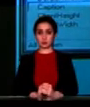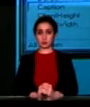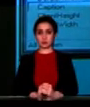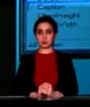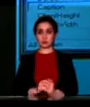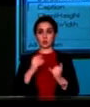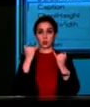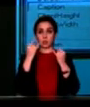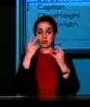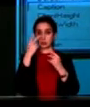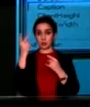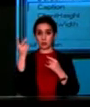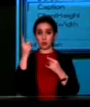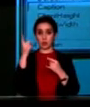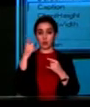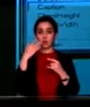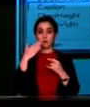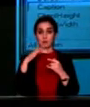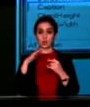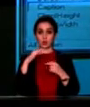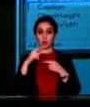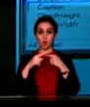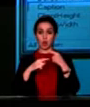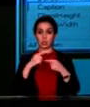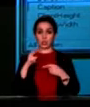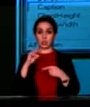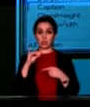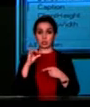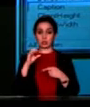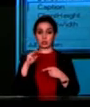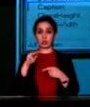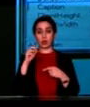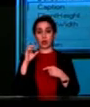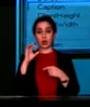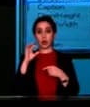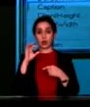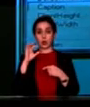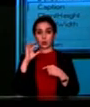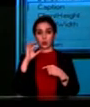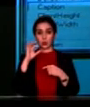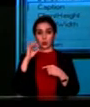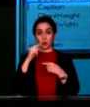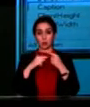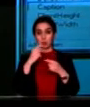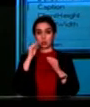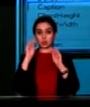Ko'rib turganingizdek, demak, video orqali list box obyektini joylashtirishni ko'rsatib beraman.